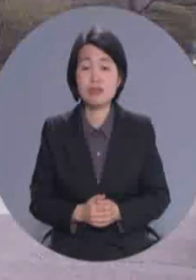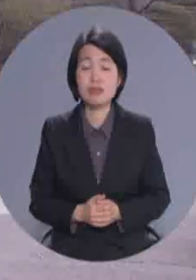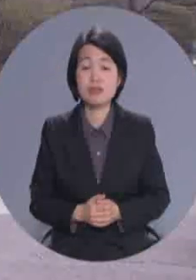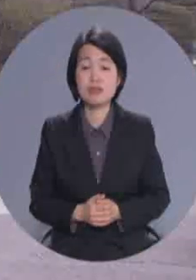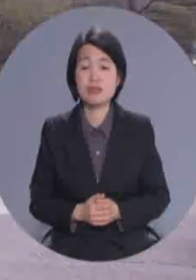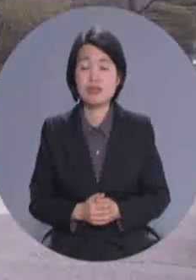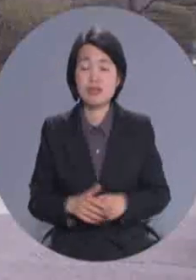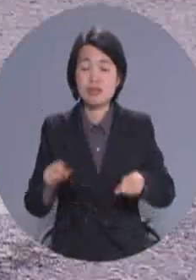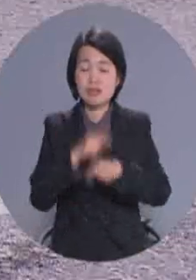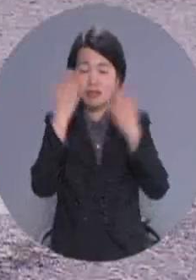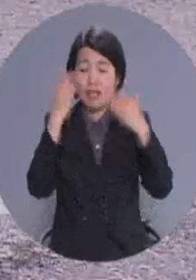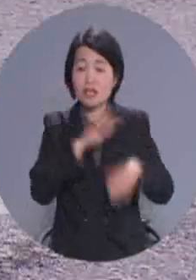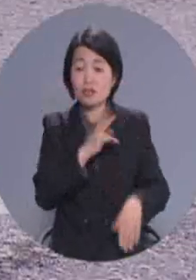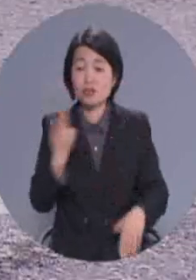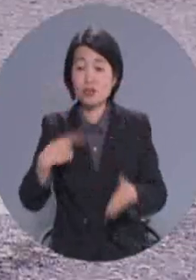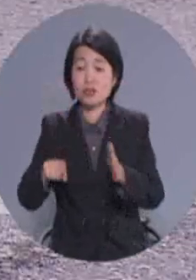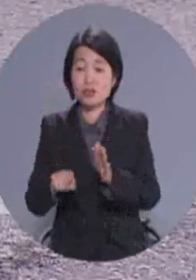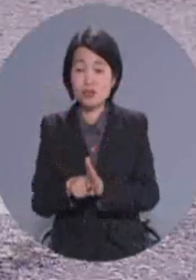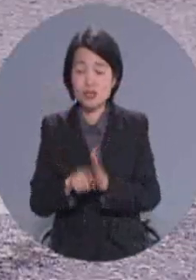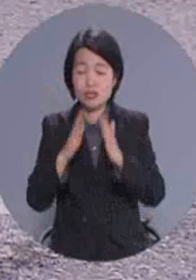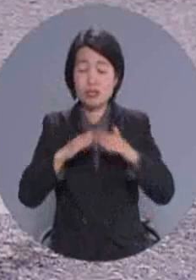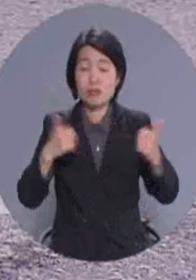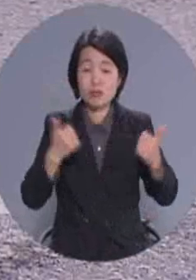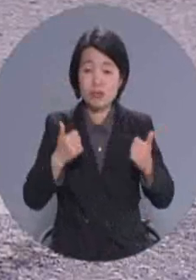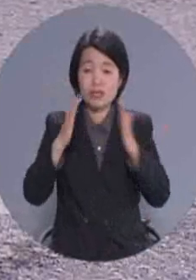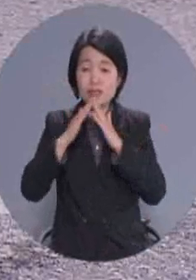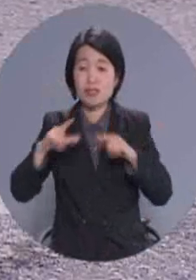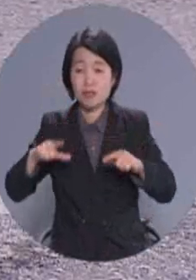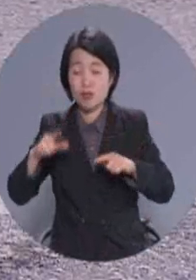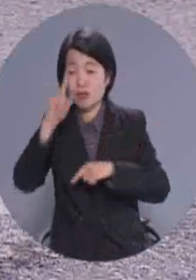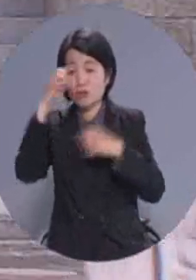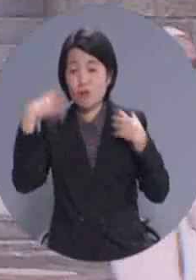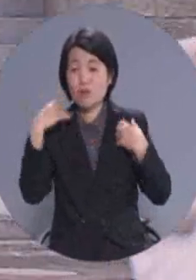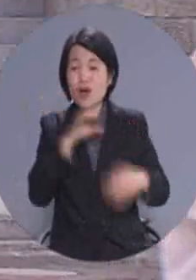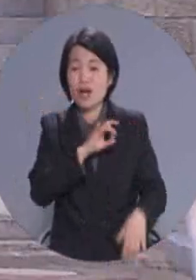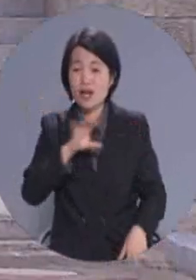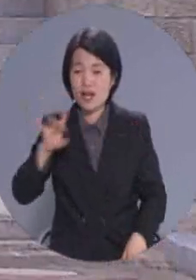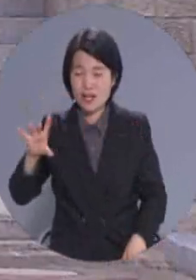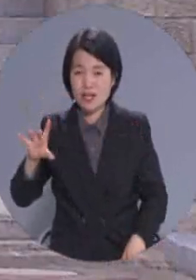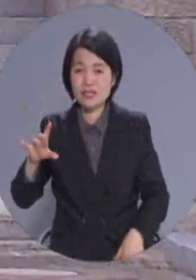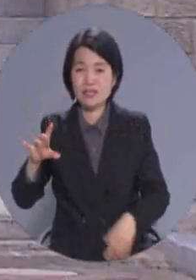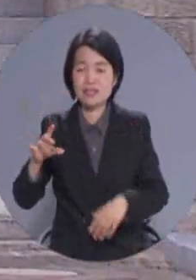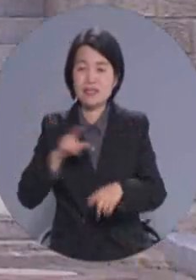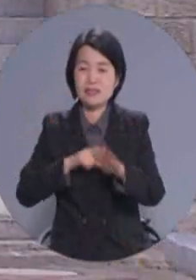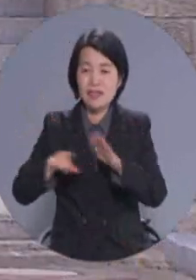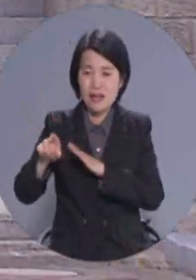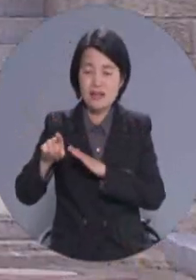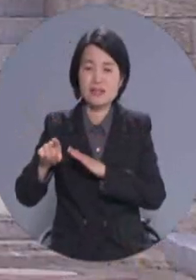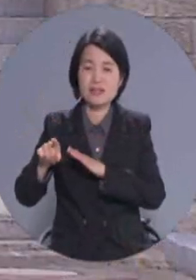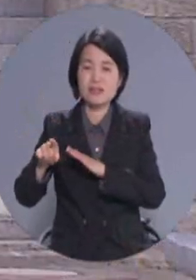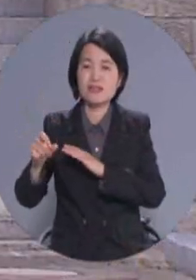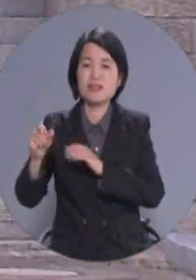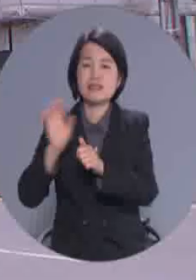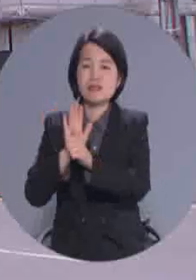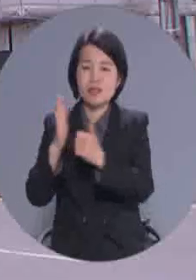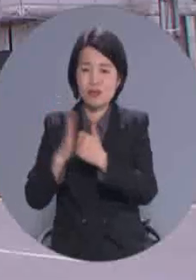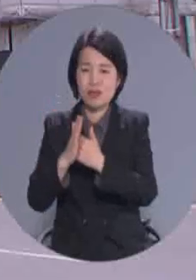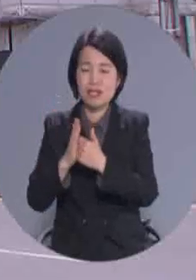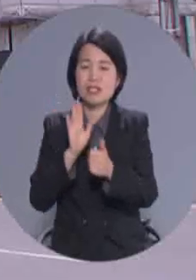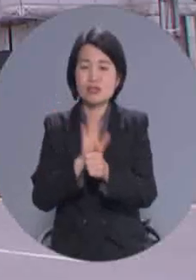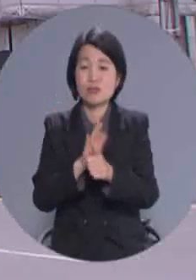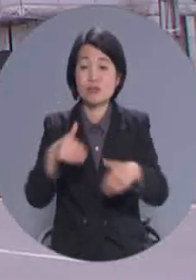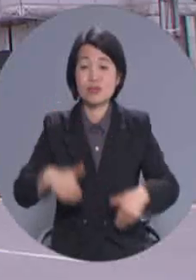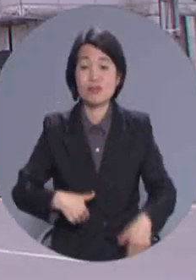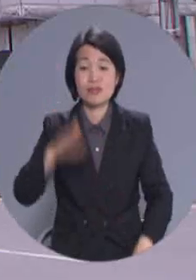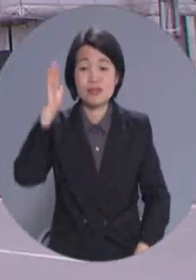또 특성화대 전환을 위해 도의회와 전라남도 정부 등 관련 기관들의 적극적인 협력과 지원이 필요하다고